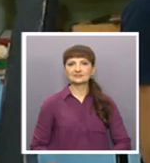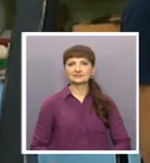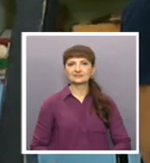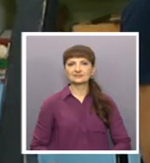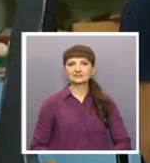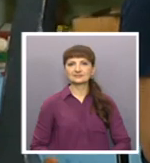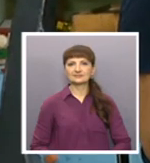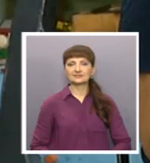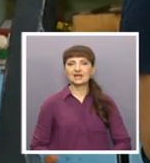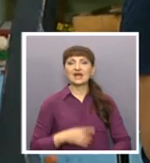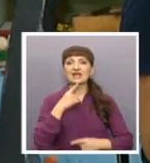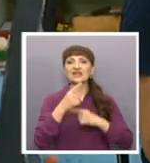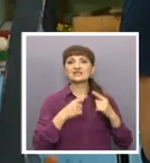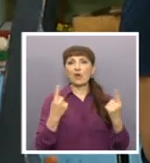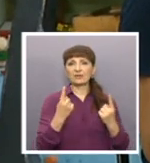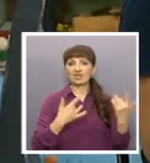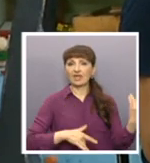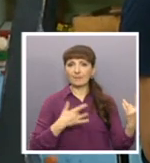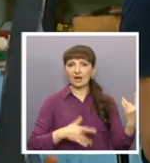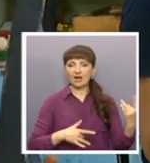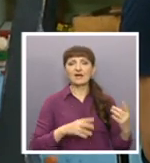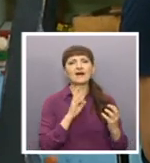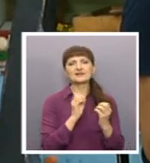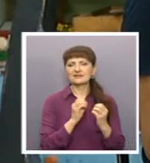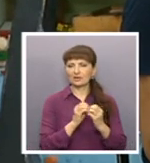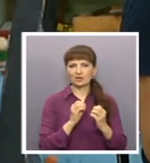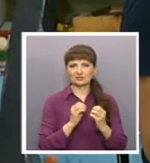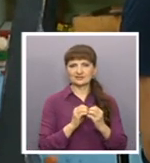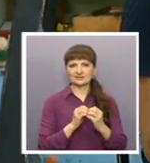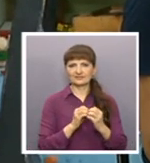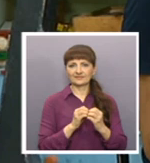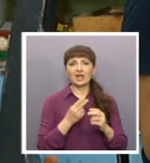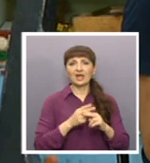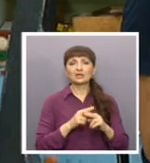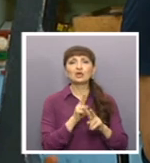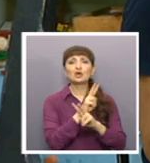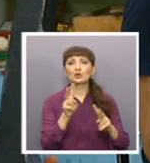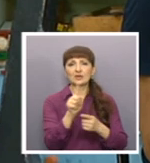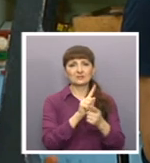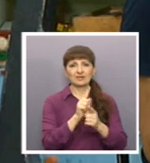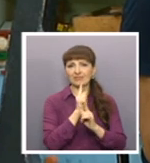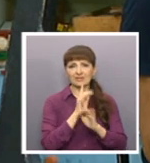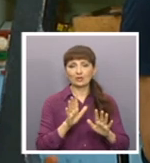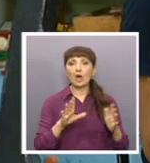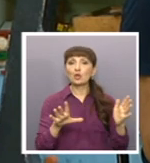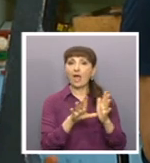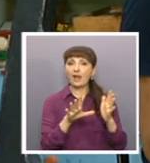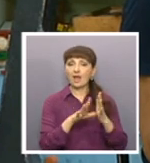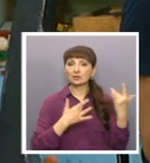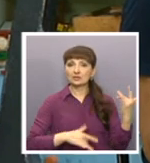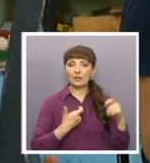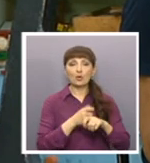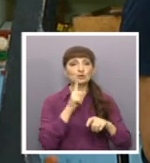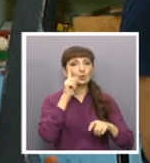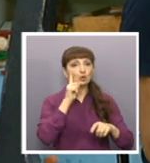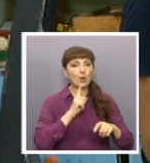калат. Классическая домбра, она так и остается классической, и это никто не изменит. Но электродомбра очень удобна